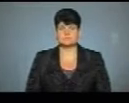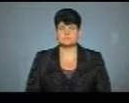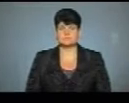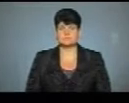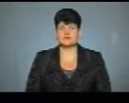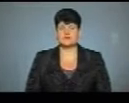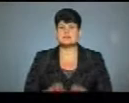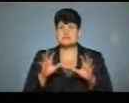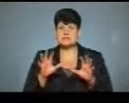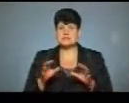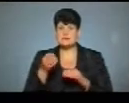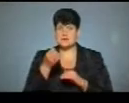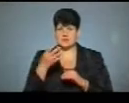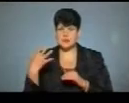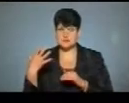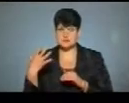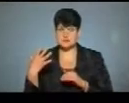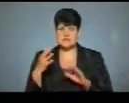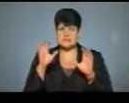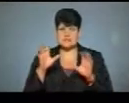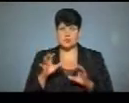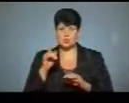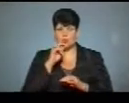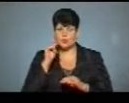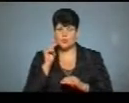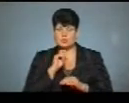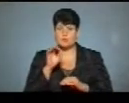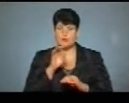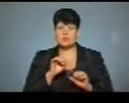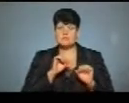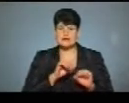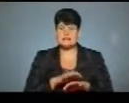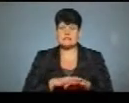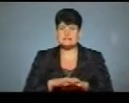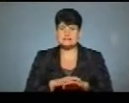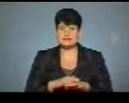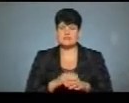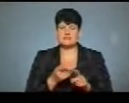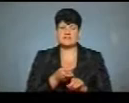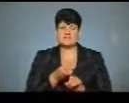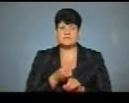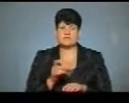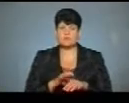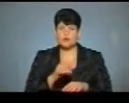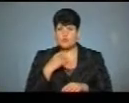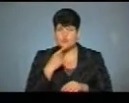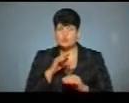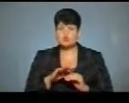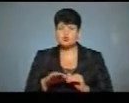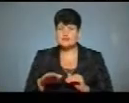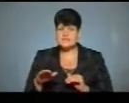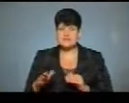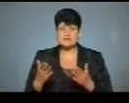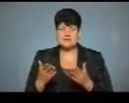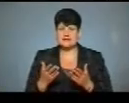Стаття 15 закону України про захист населення від інфекційних хвороб каже, що дітям, які